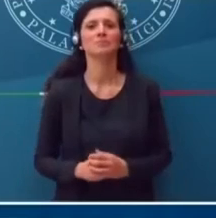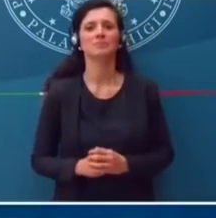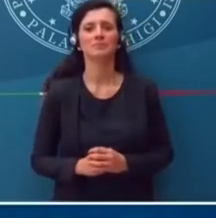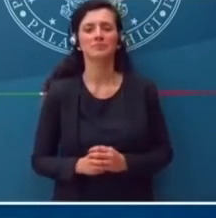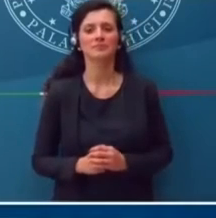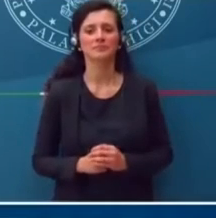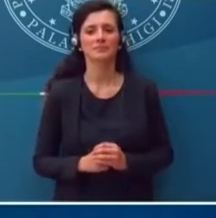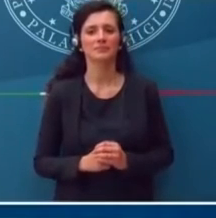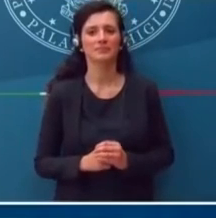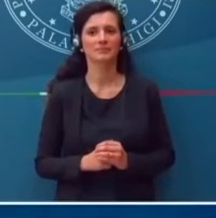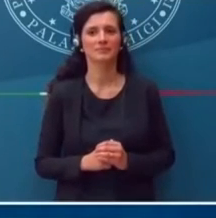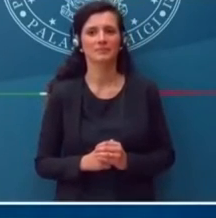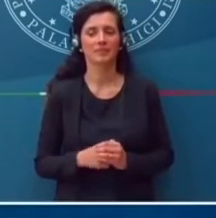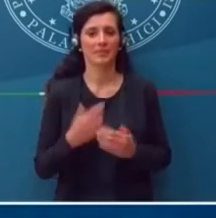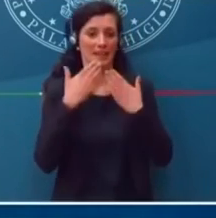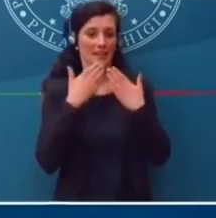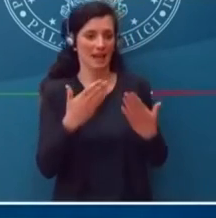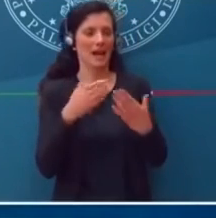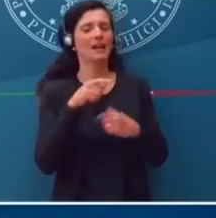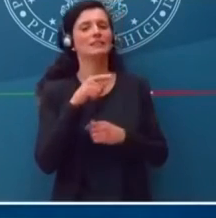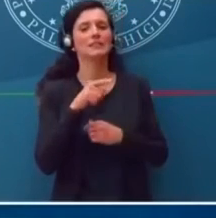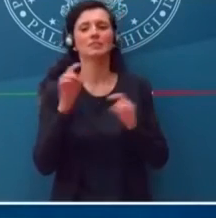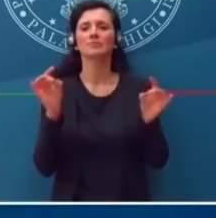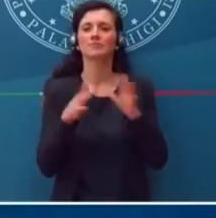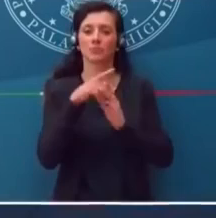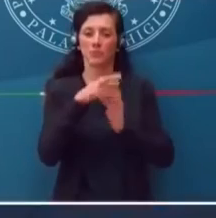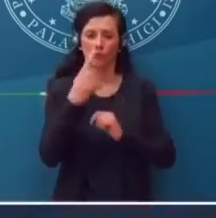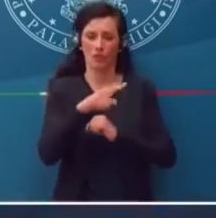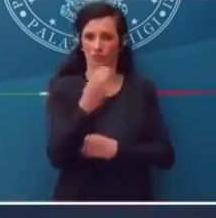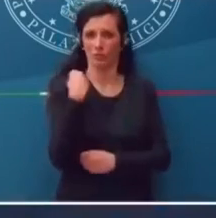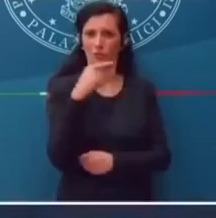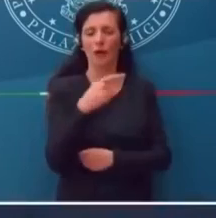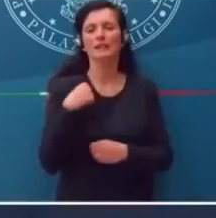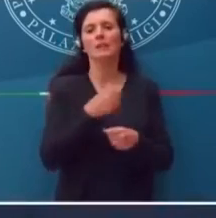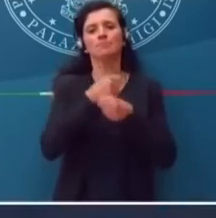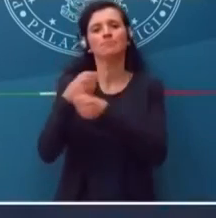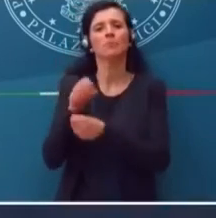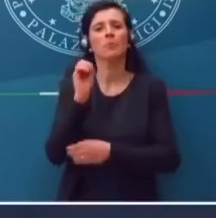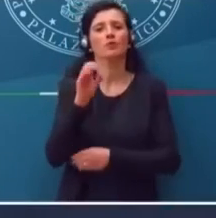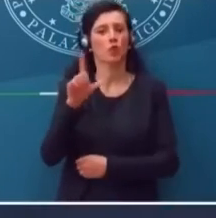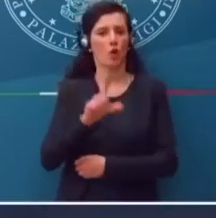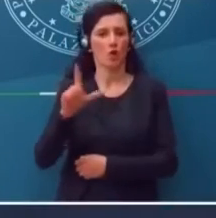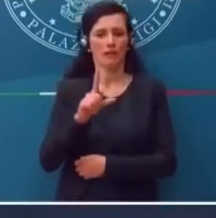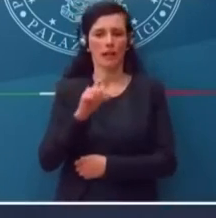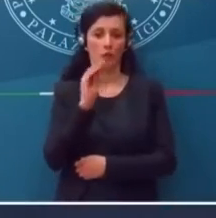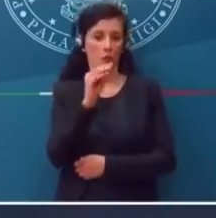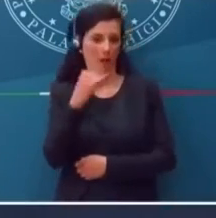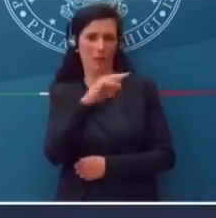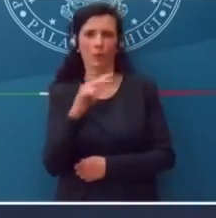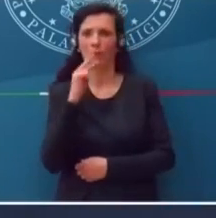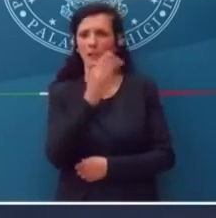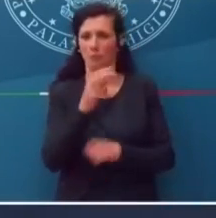Grazie. A questa parte darei immediatamente la parola al professor Locatelli perché risponda a quest'ultima domanda.